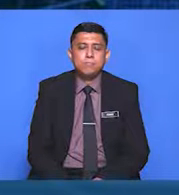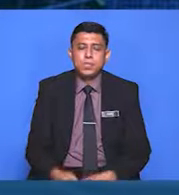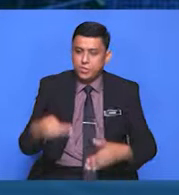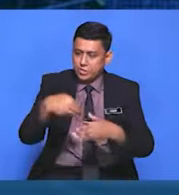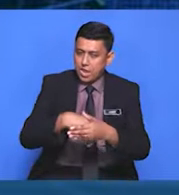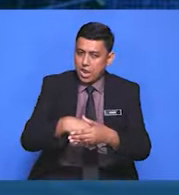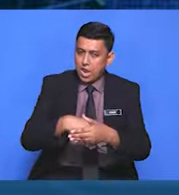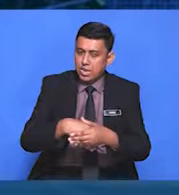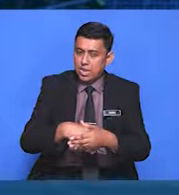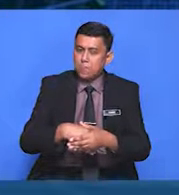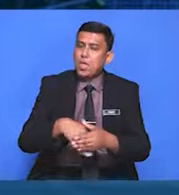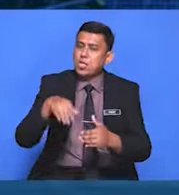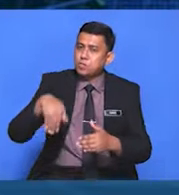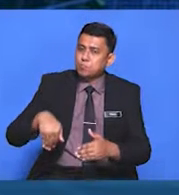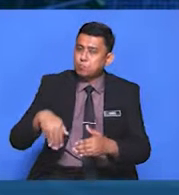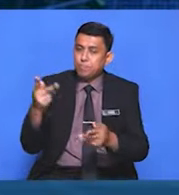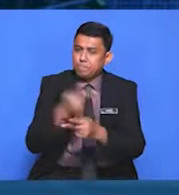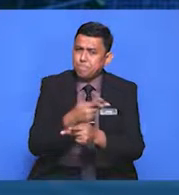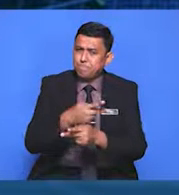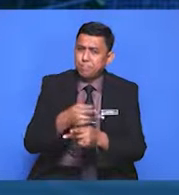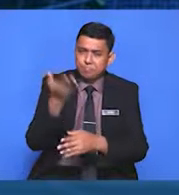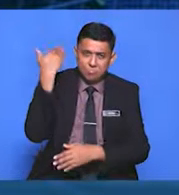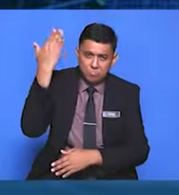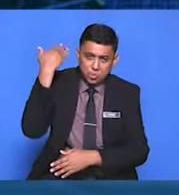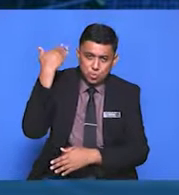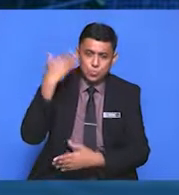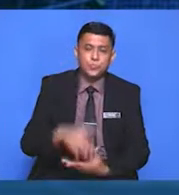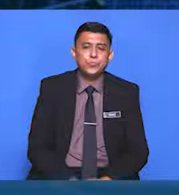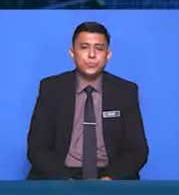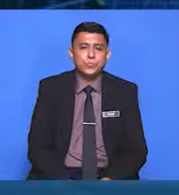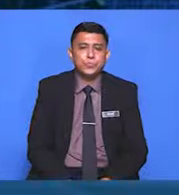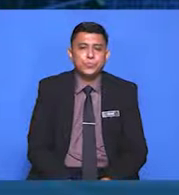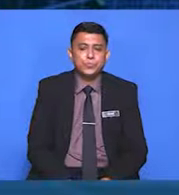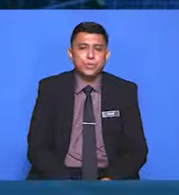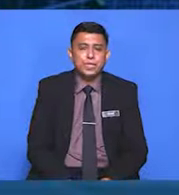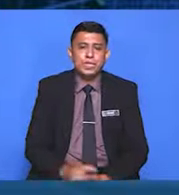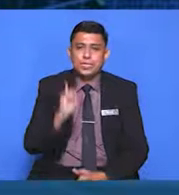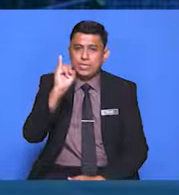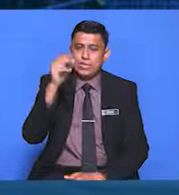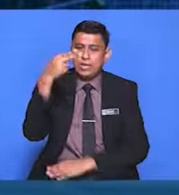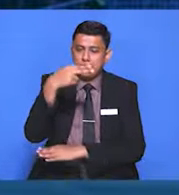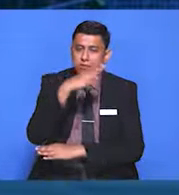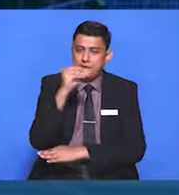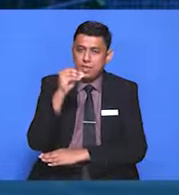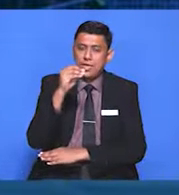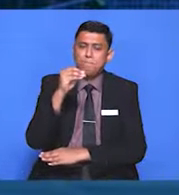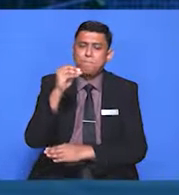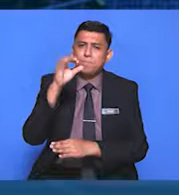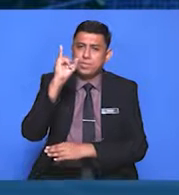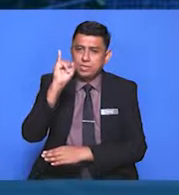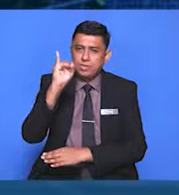Dalam episod sebelum ini, iaitu episod Indeks Harga dan Inflasi bahagian